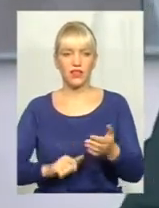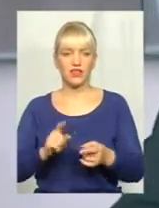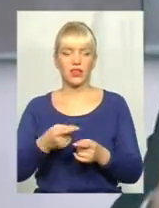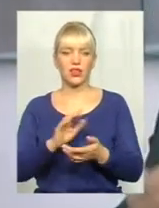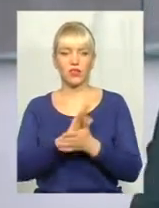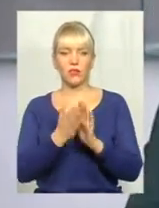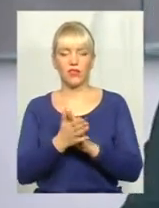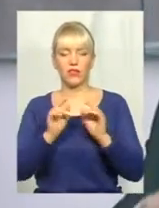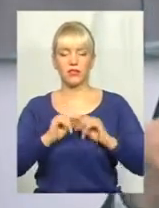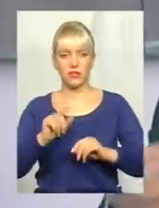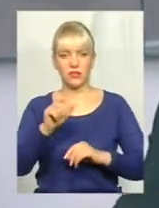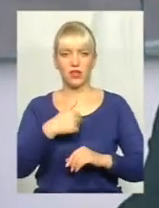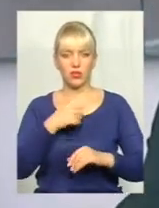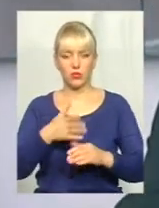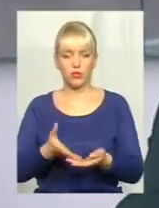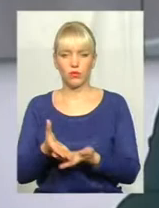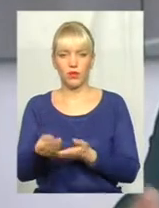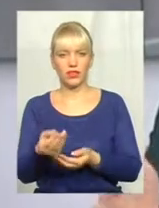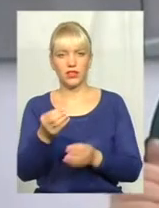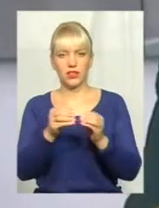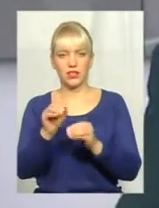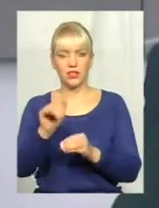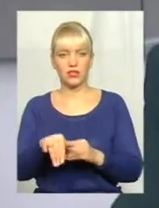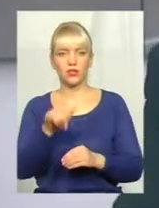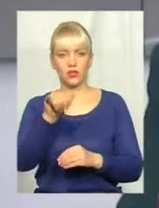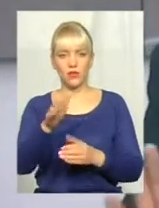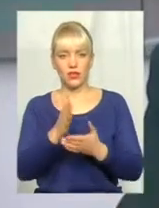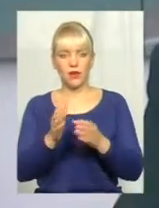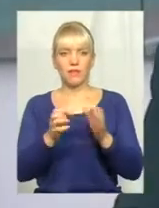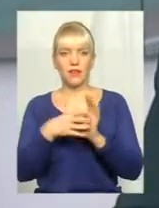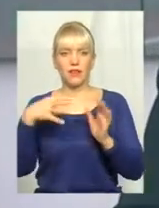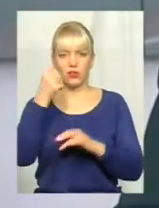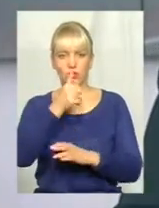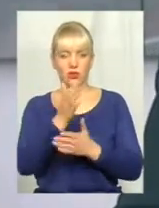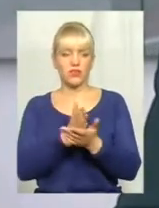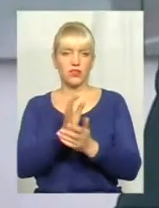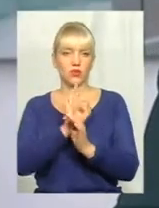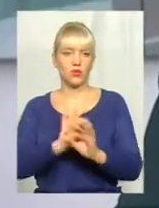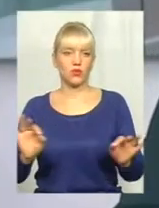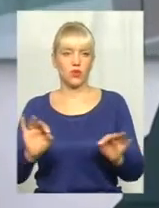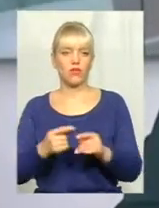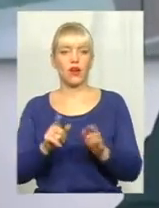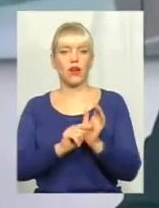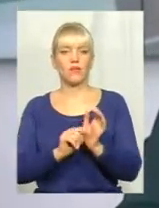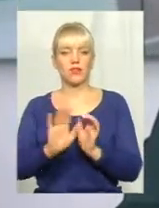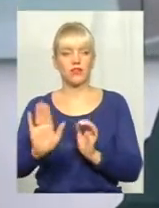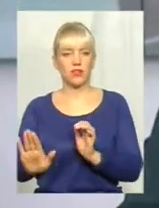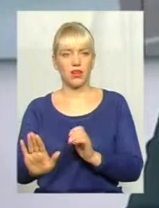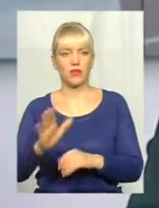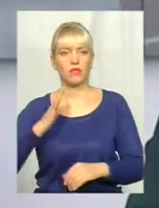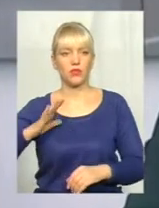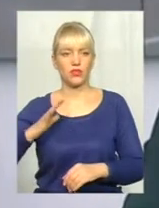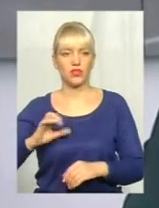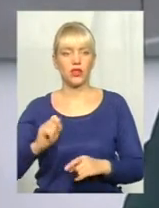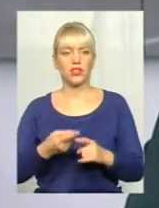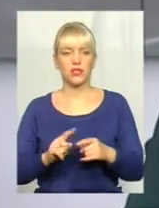з працівником. Я тобі буду платити 10 тисяч, в тебе є 15 років стажу. Чудово. Ну, а пенсіонер, він почекає. І цей